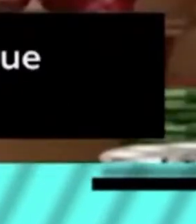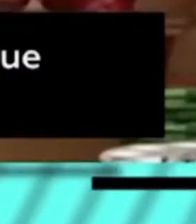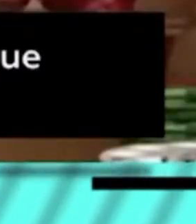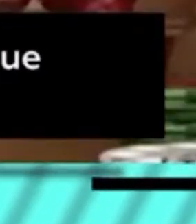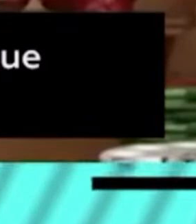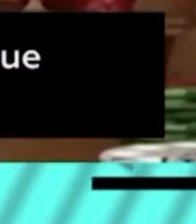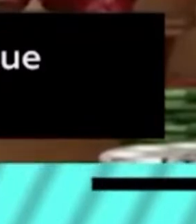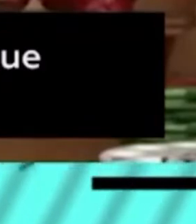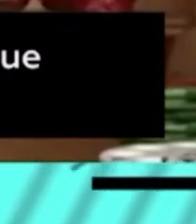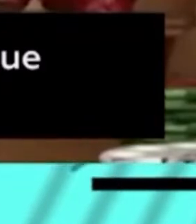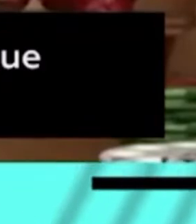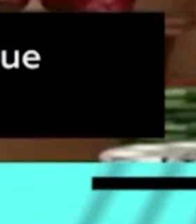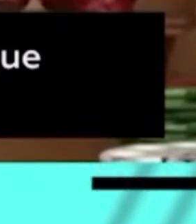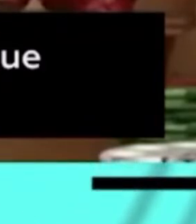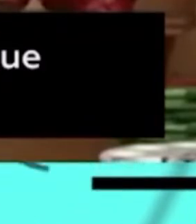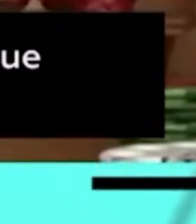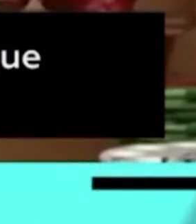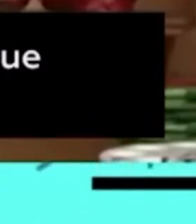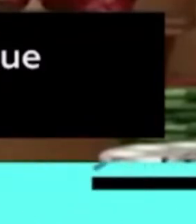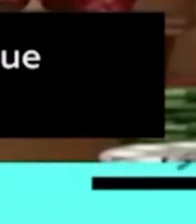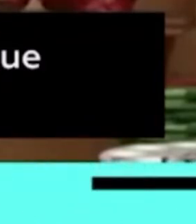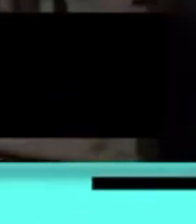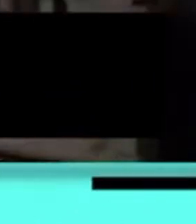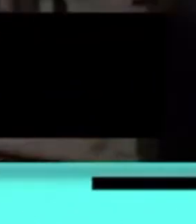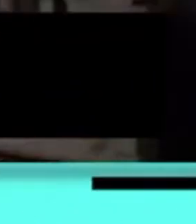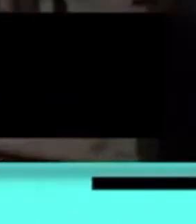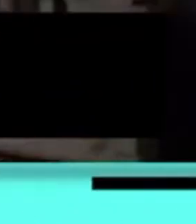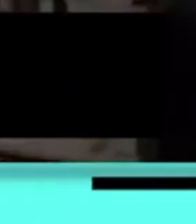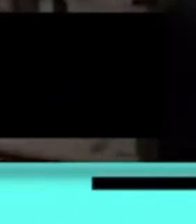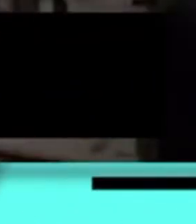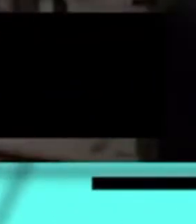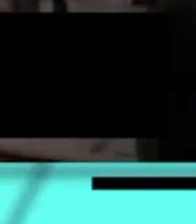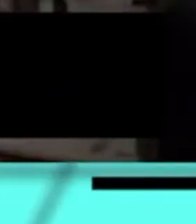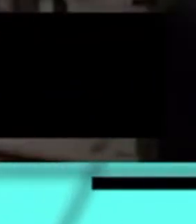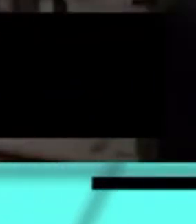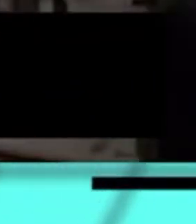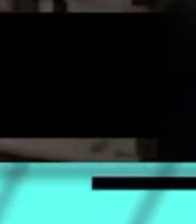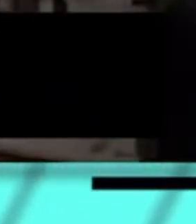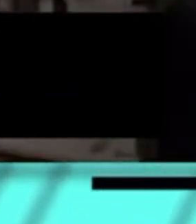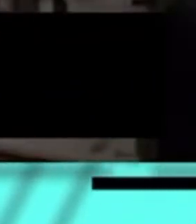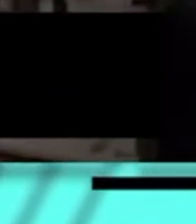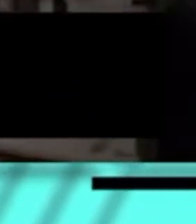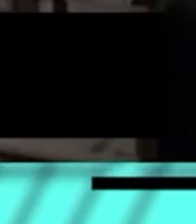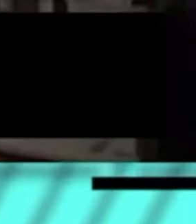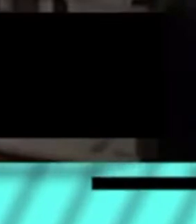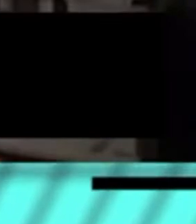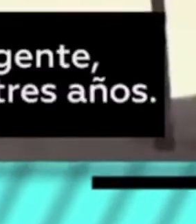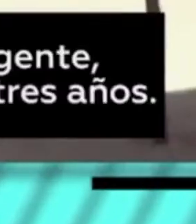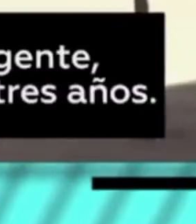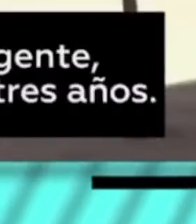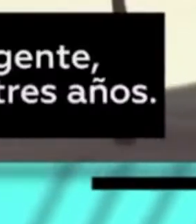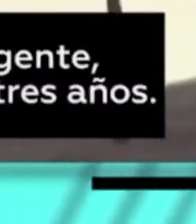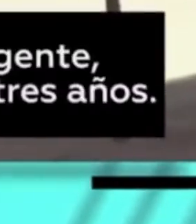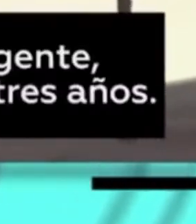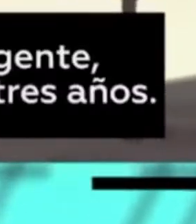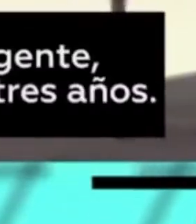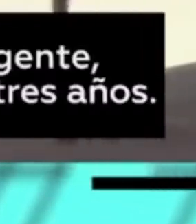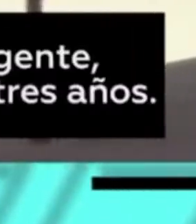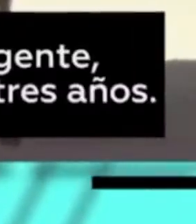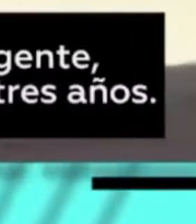מגיעים כאלה שחטפו מכות. לאלימות, אדרבה, תתפרעי. ראיתי אותי רודף אחרי